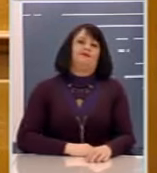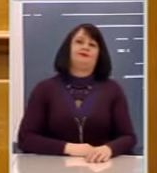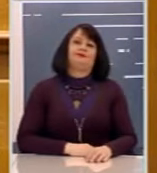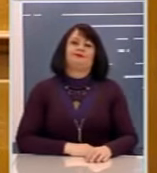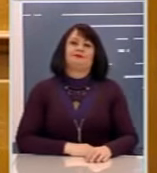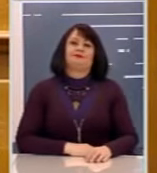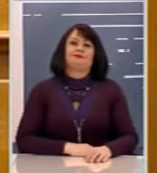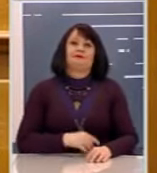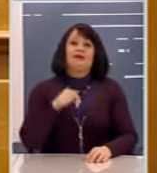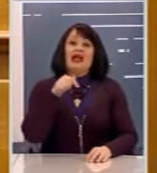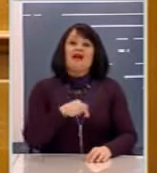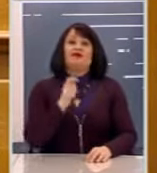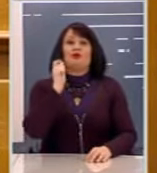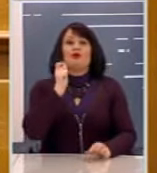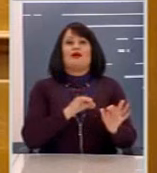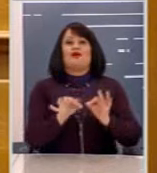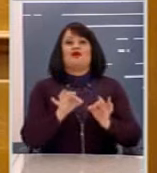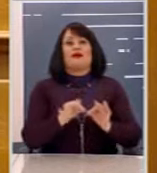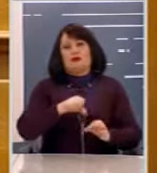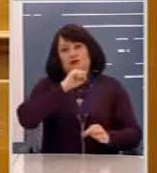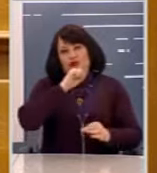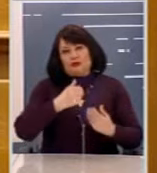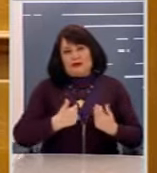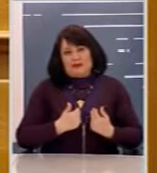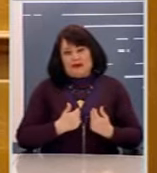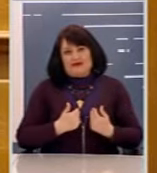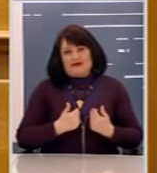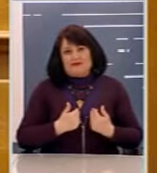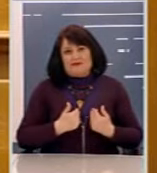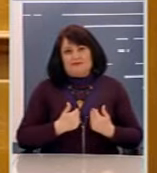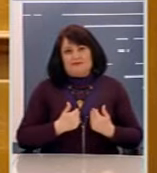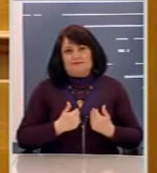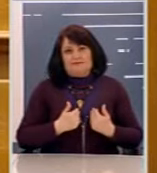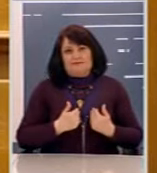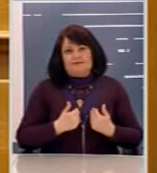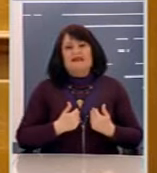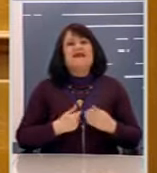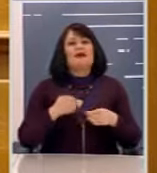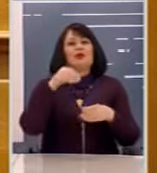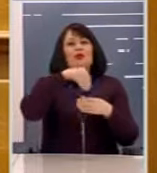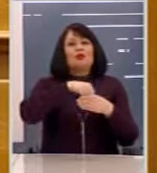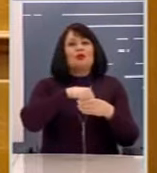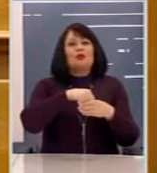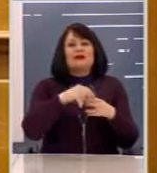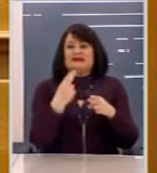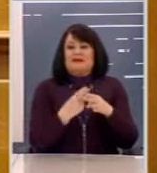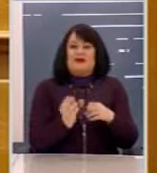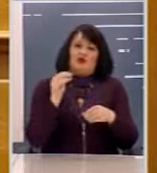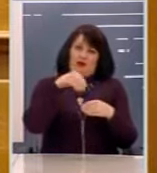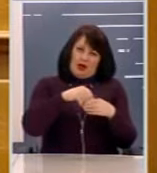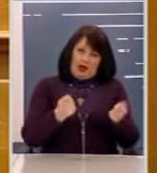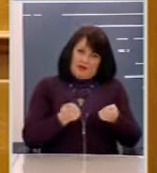Αυτό είναι το πολιτικό σχέδιο το οποίο υπηρετούμε και είναι οργανικό του στοιχείο αυτή η παρέμβαση.